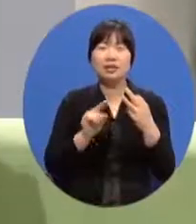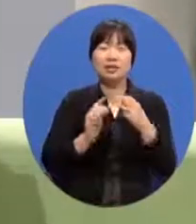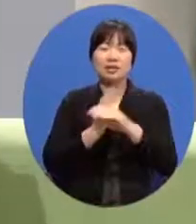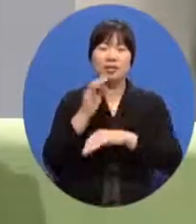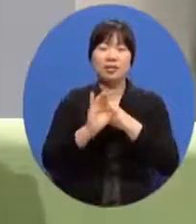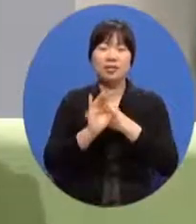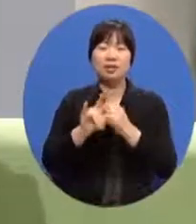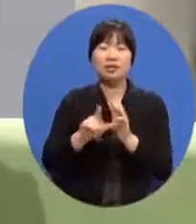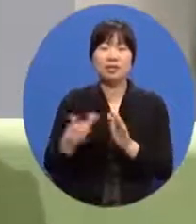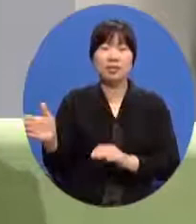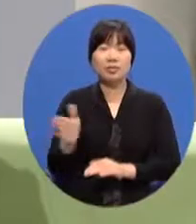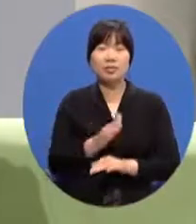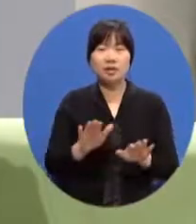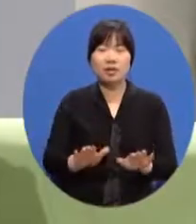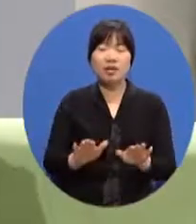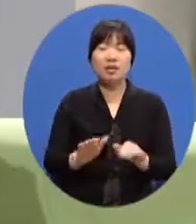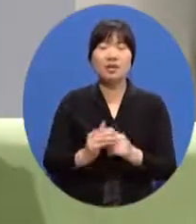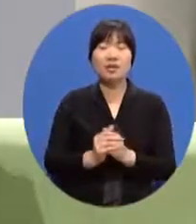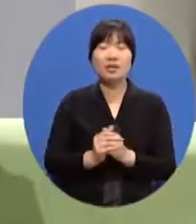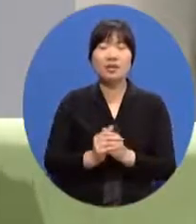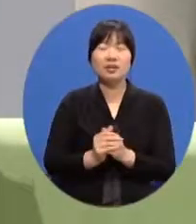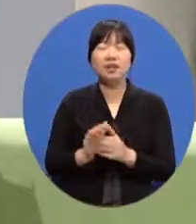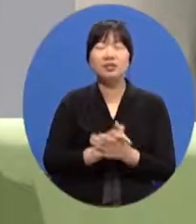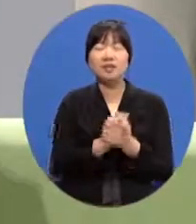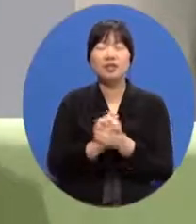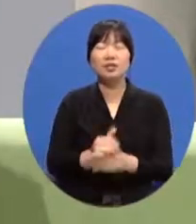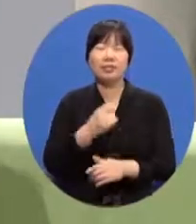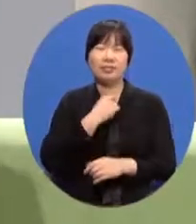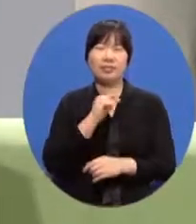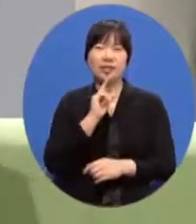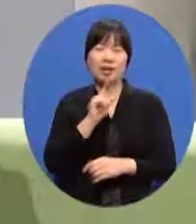넘어가면 이제 그때부터야 본격적으로 아, 사귀고 싶다 이런 마음이 들거든요.